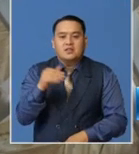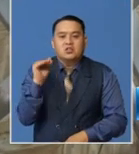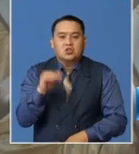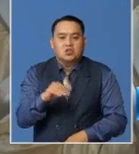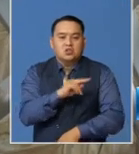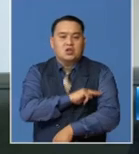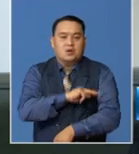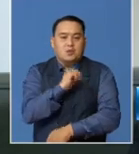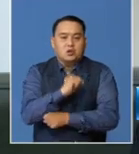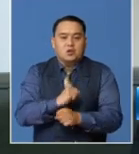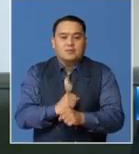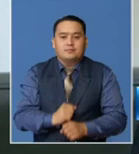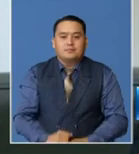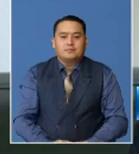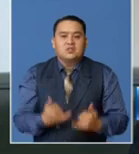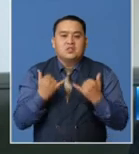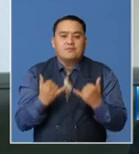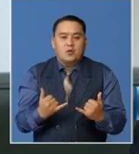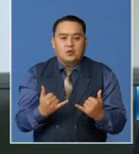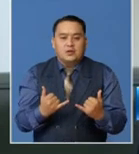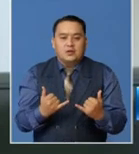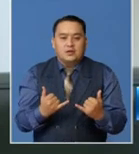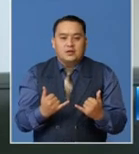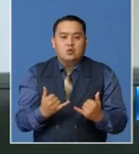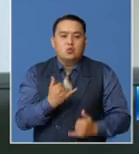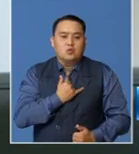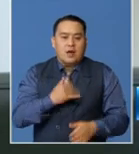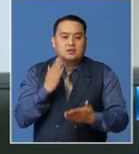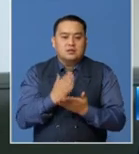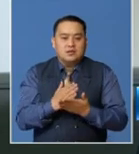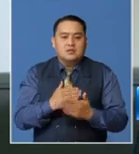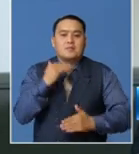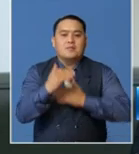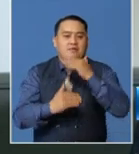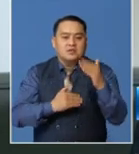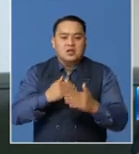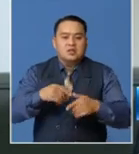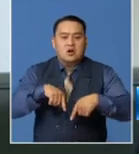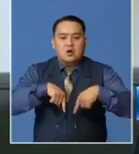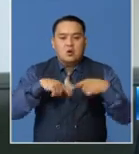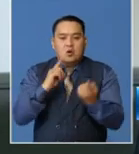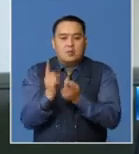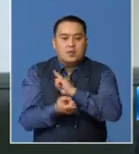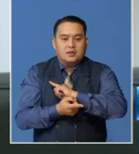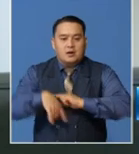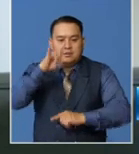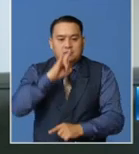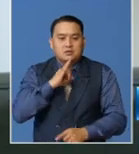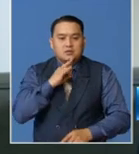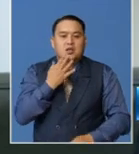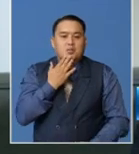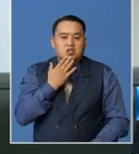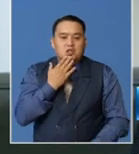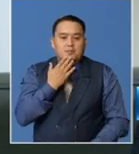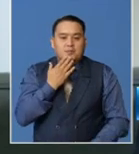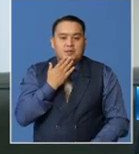медработников на сегодняшний день у нас есть возможность повышать свои знания не только в нашей стране и за рубежом